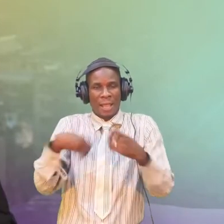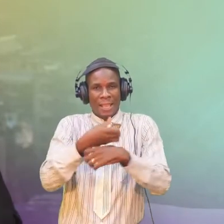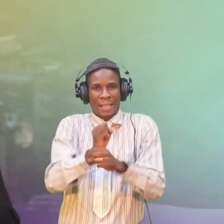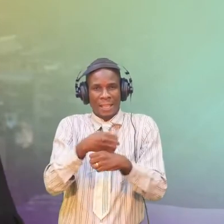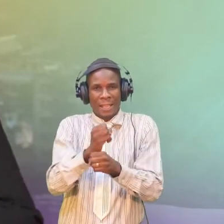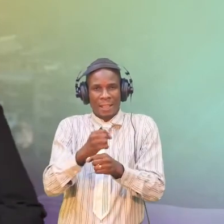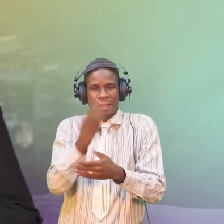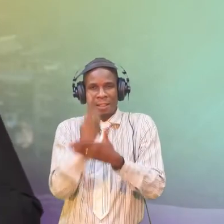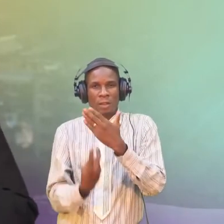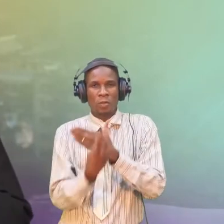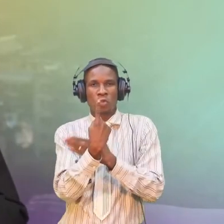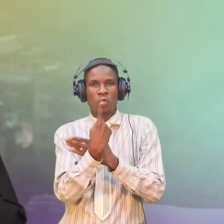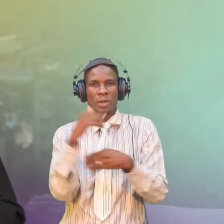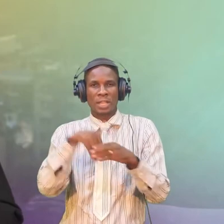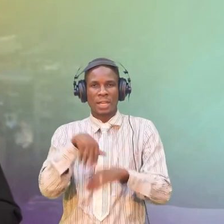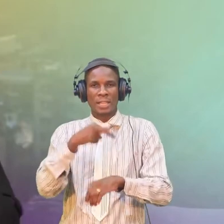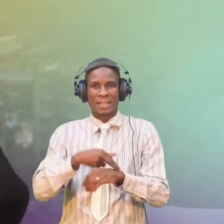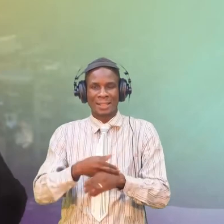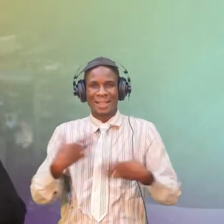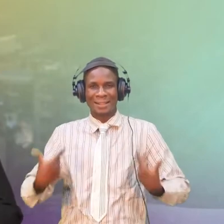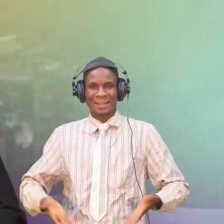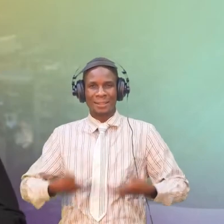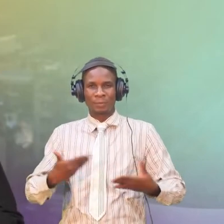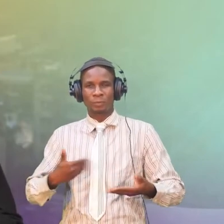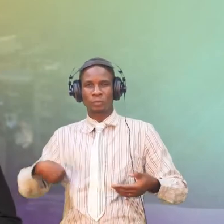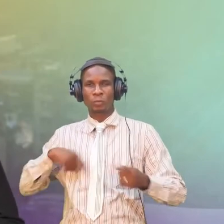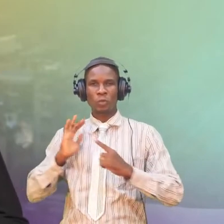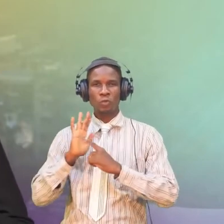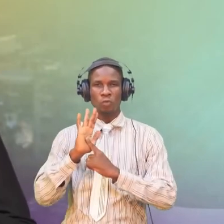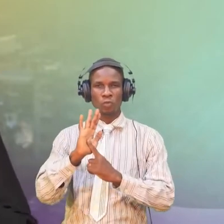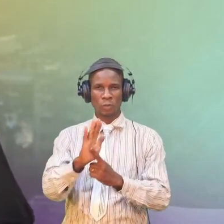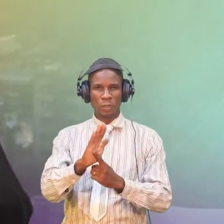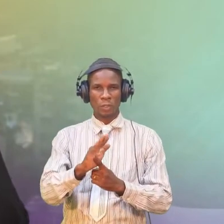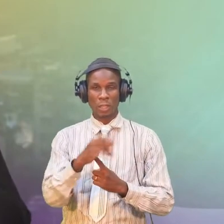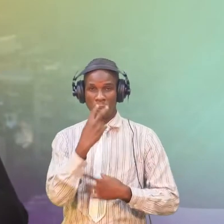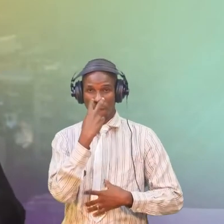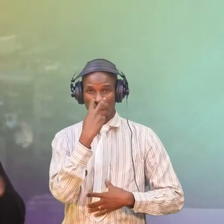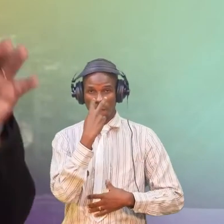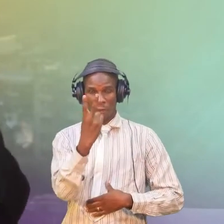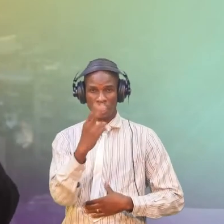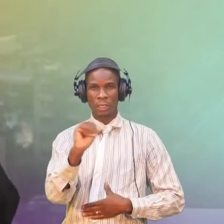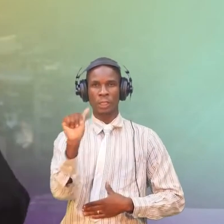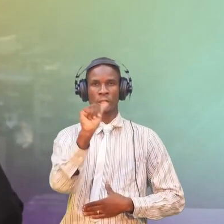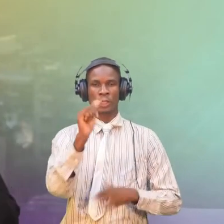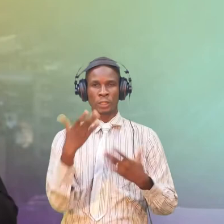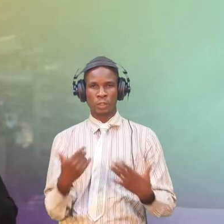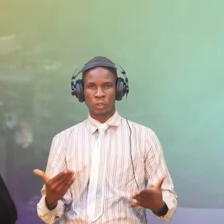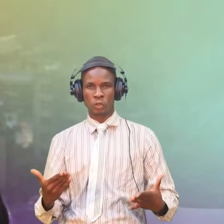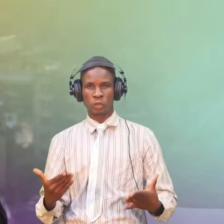vitu vizuri vitakavyowasaidia ili mjenge familia yenu katika misingi nzuri.